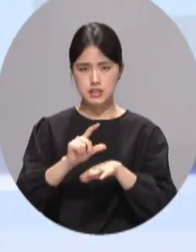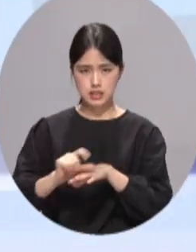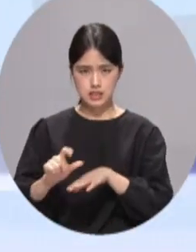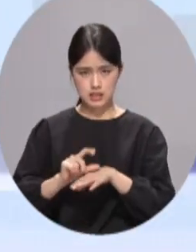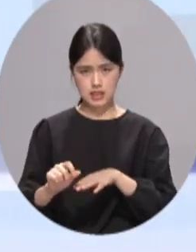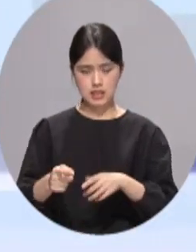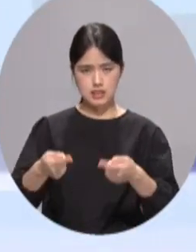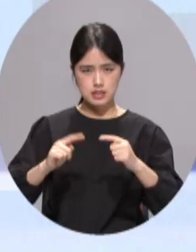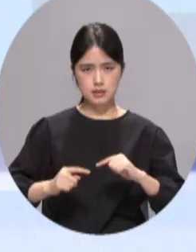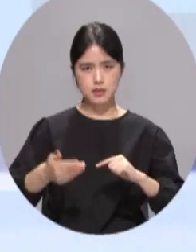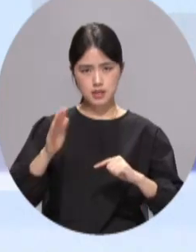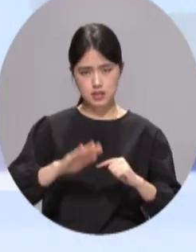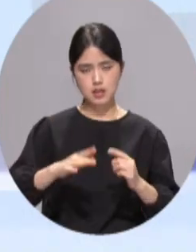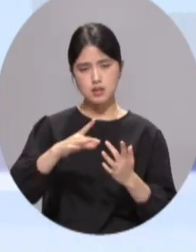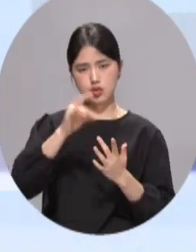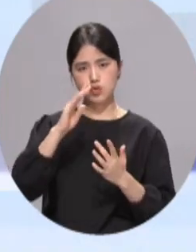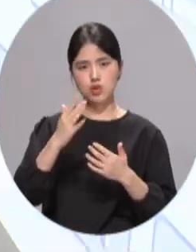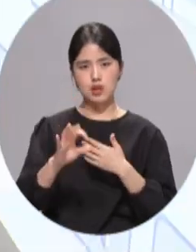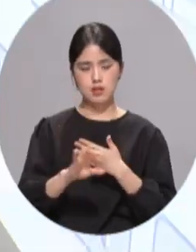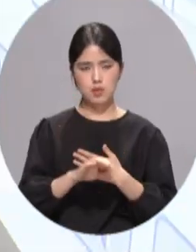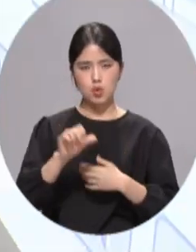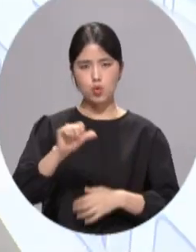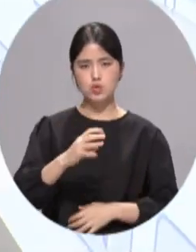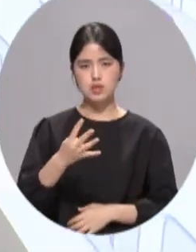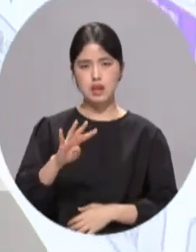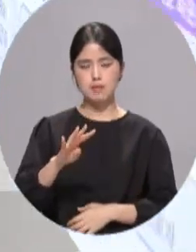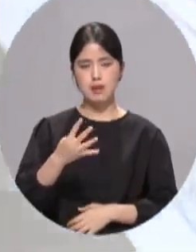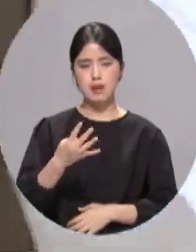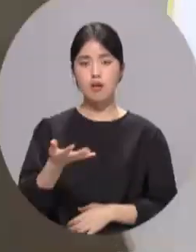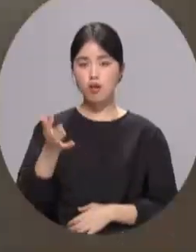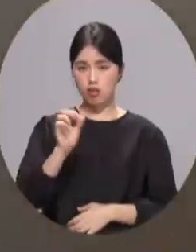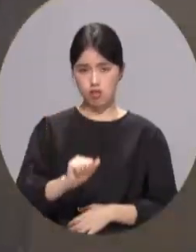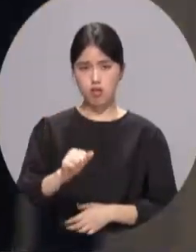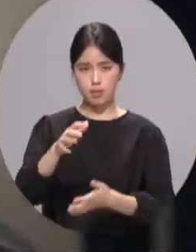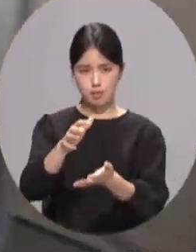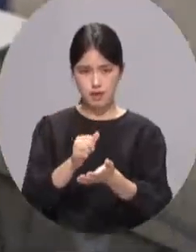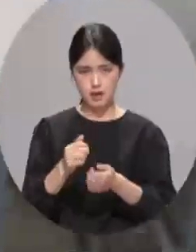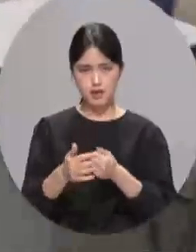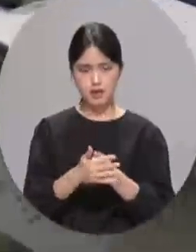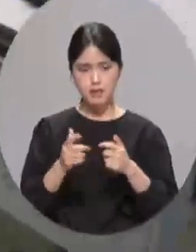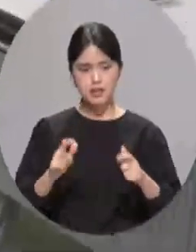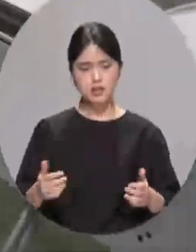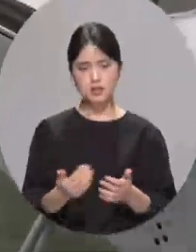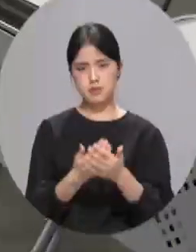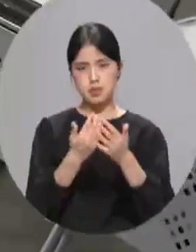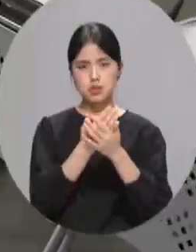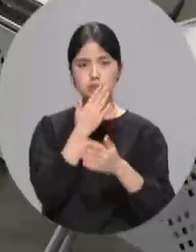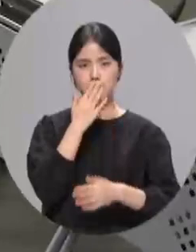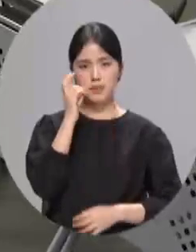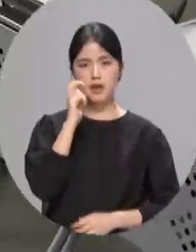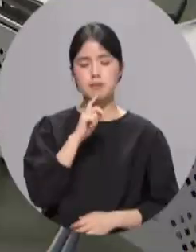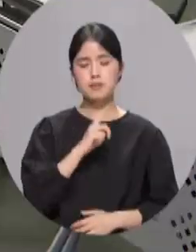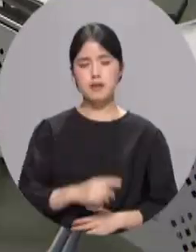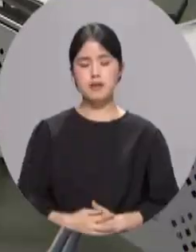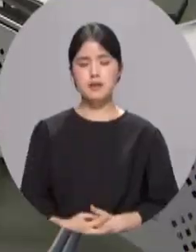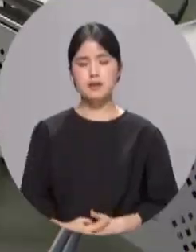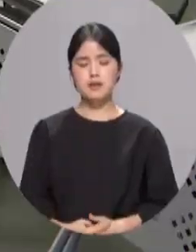정 500억원 국가예산을 확보해 지역 리 산업 성이 가할 것으로 기대를 모으고